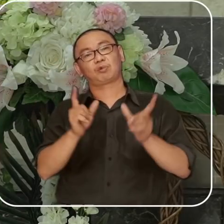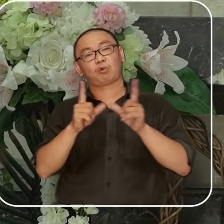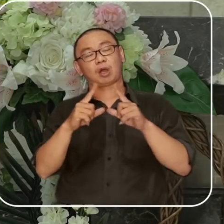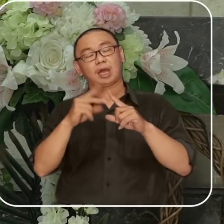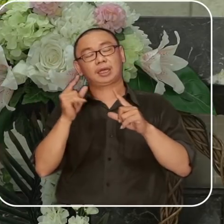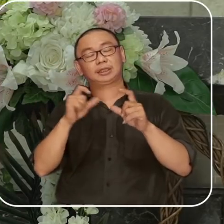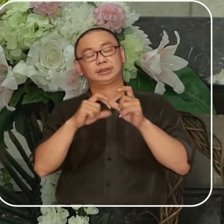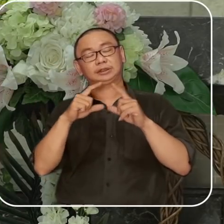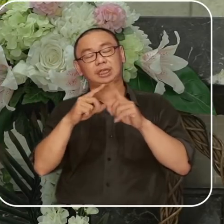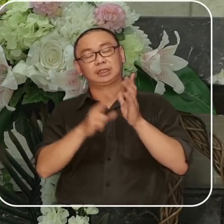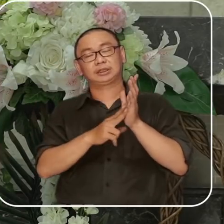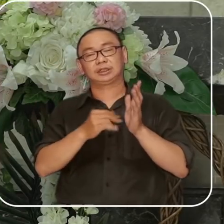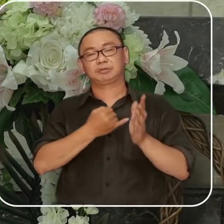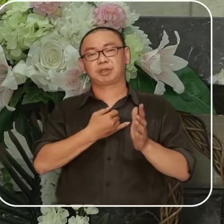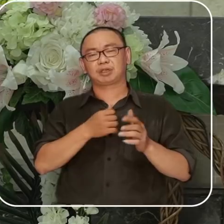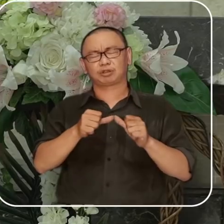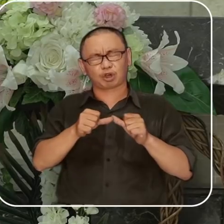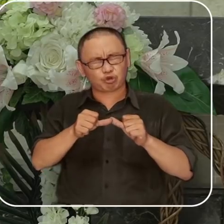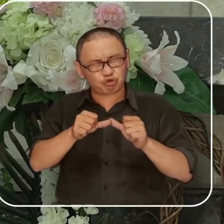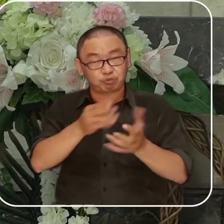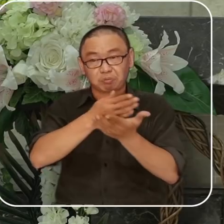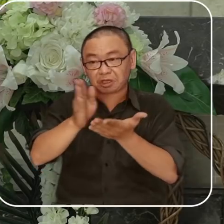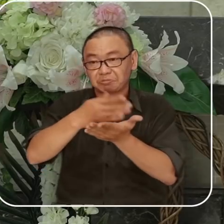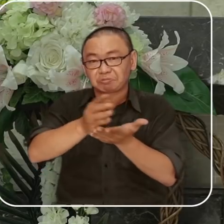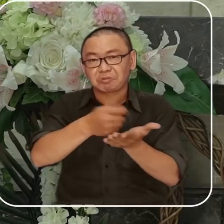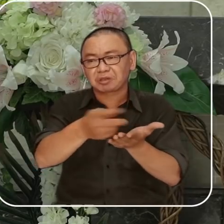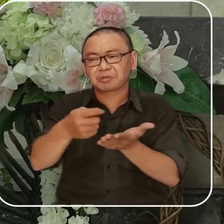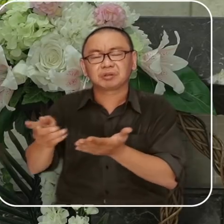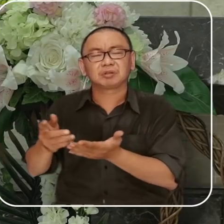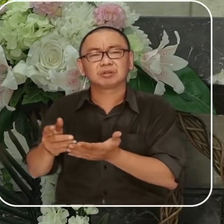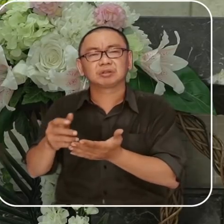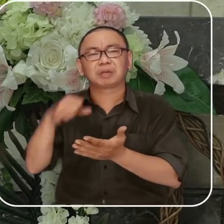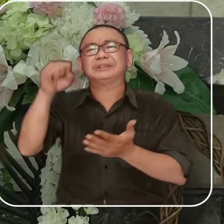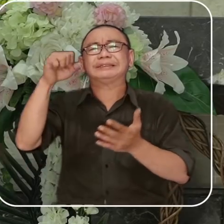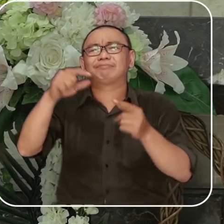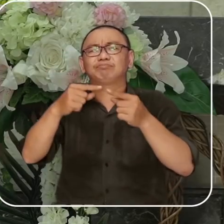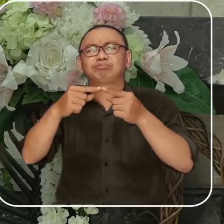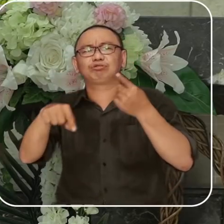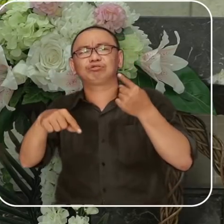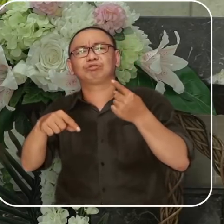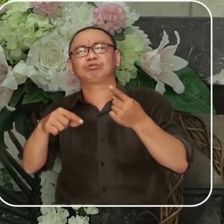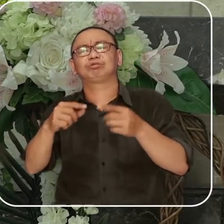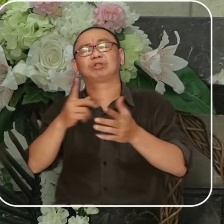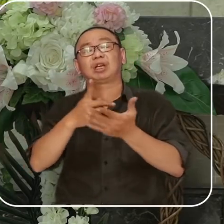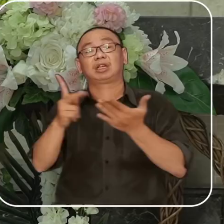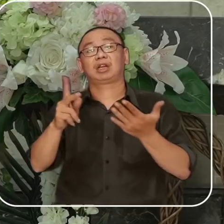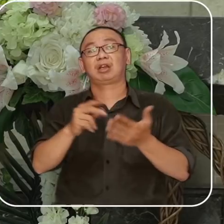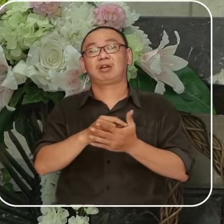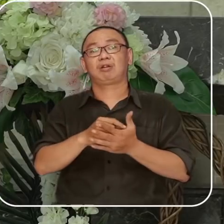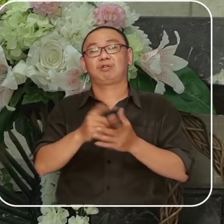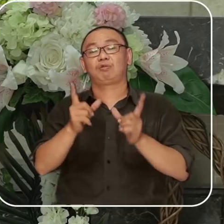Warisan iman yang terus dibagikan, yang tidak bisa putus. Karena warisan